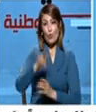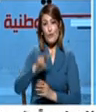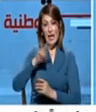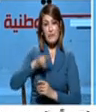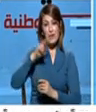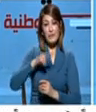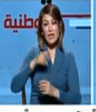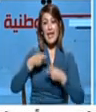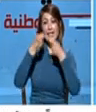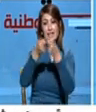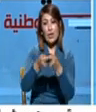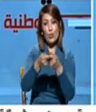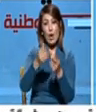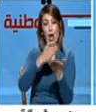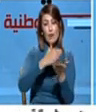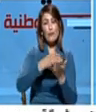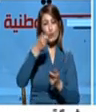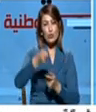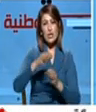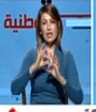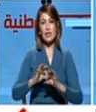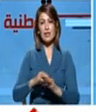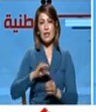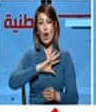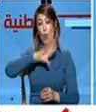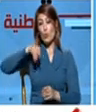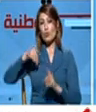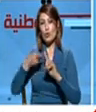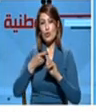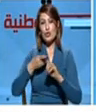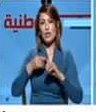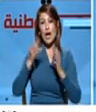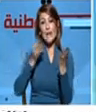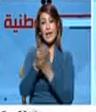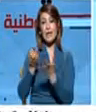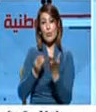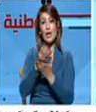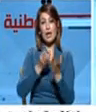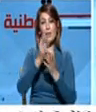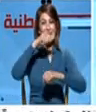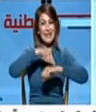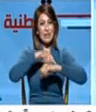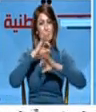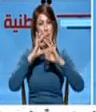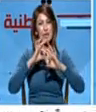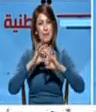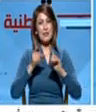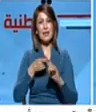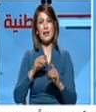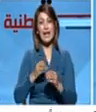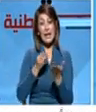من حريه وان شاء الله سيتم الاعلام على تواريخ في اسناد الملاحظ عليها اخرى بتبيع اذا كان